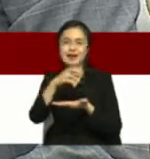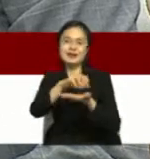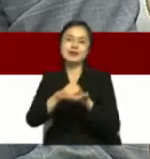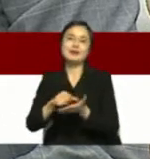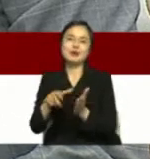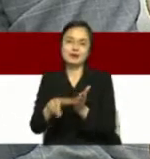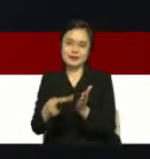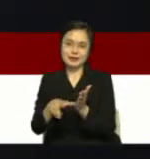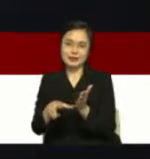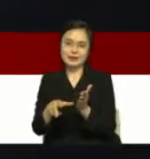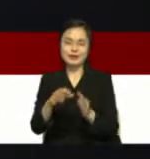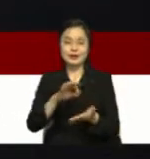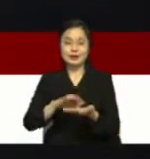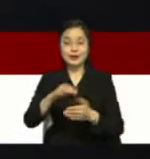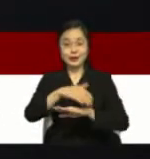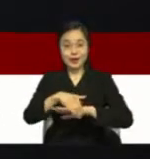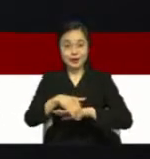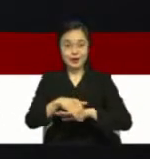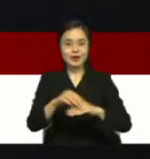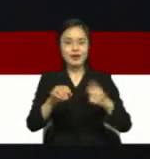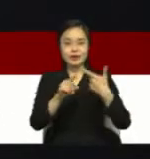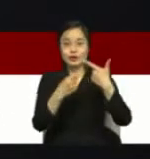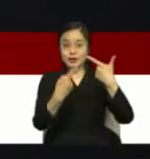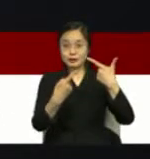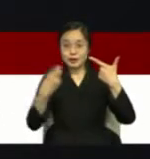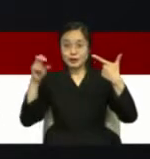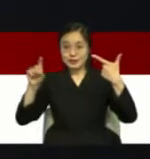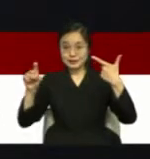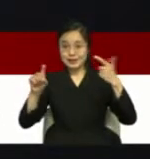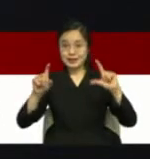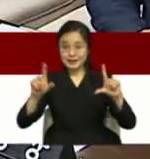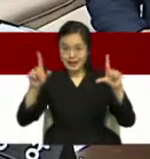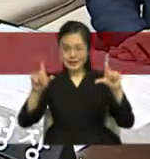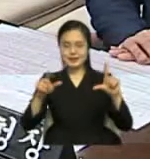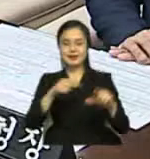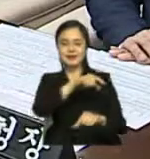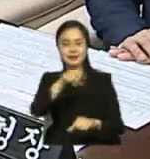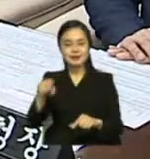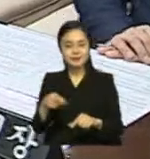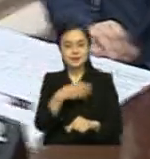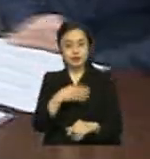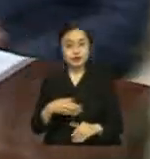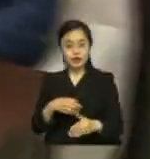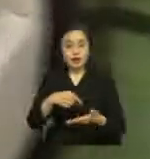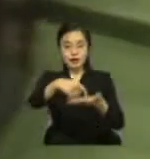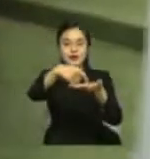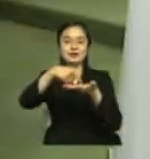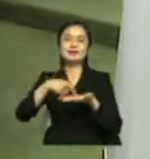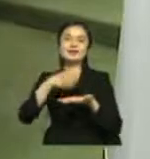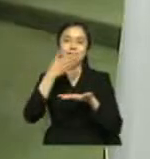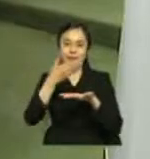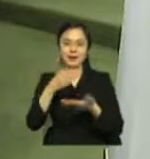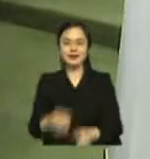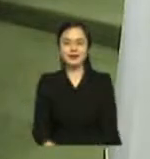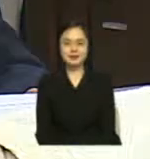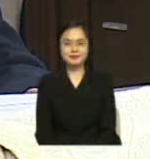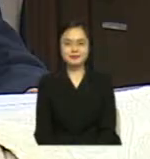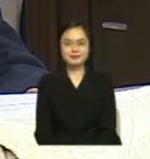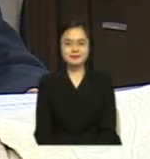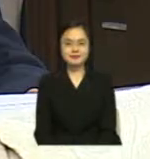1일부터 10일까지로 종로구에 주민등록이 있거나 영업장이 있는 주민입니다. 접수는 종로구의회 사무국